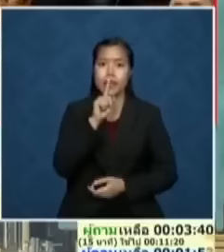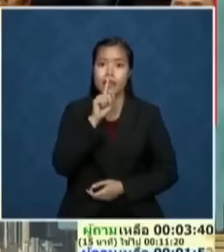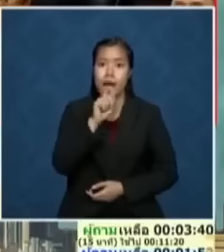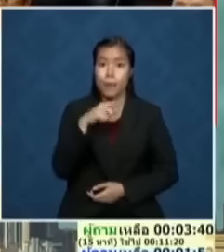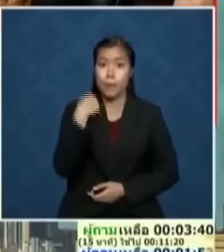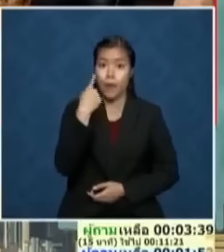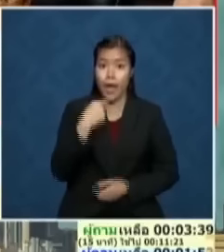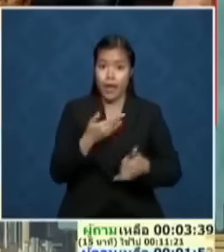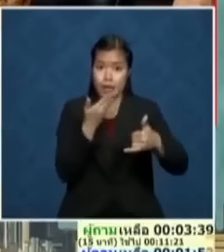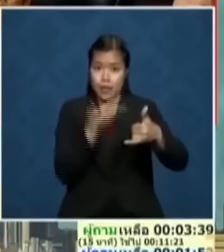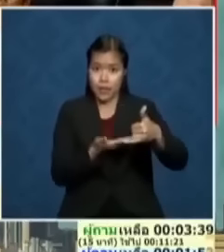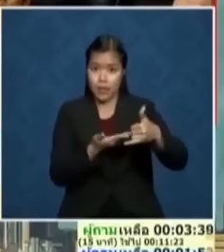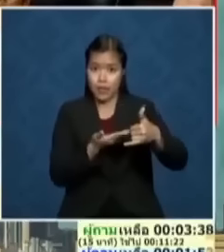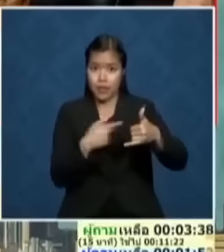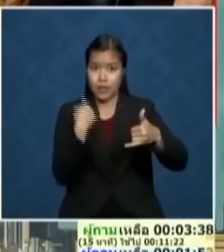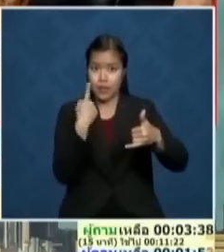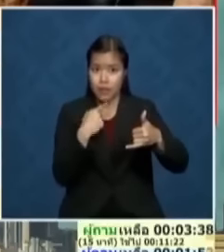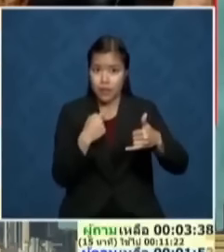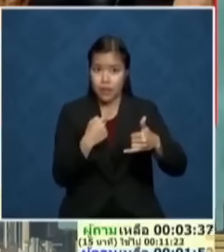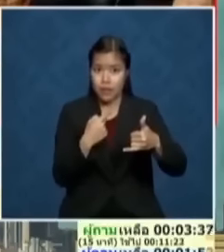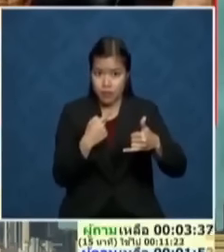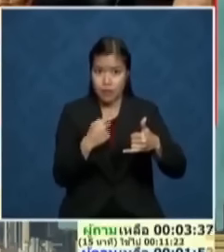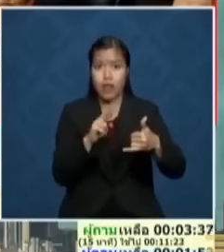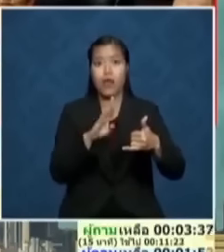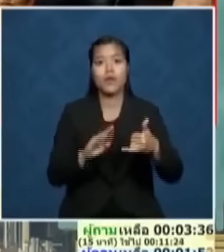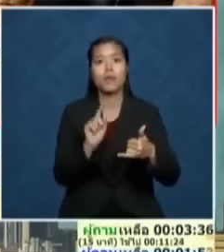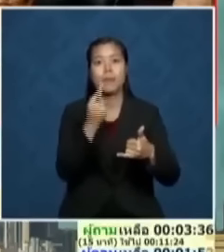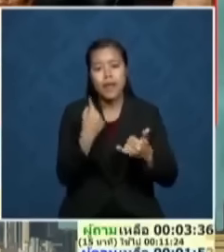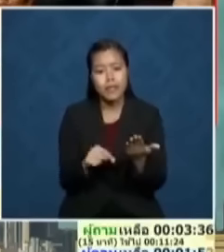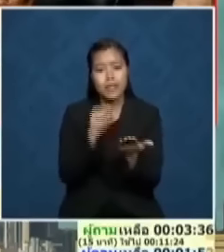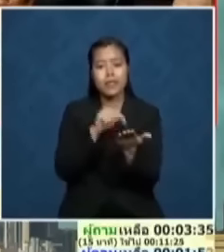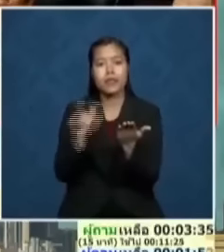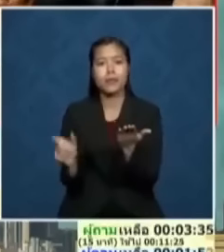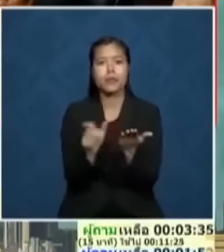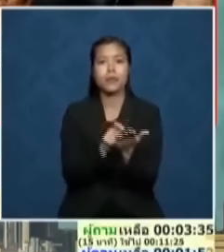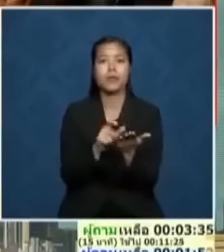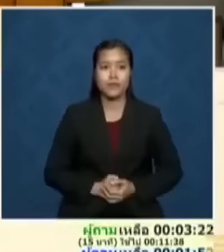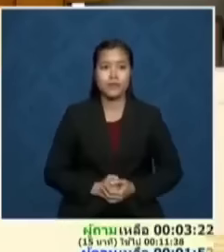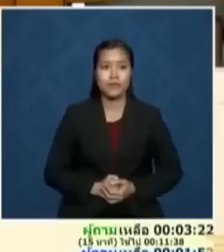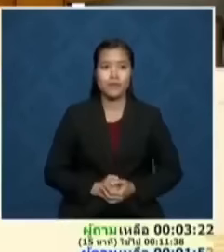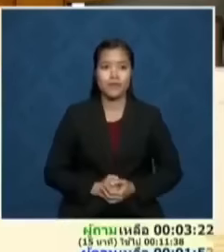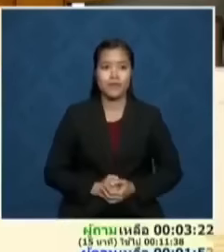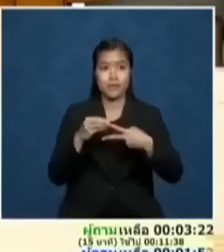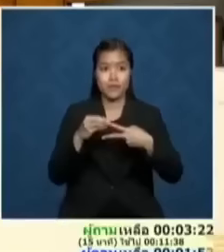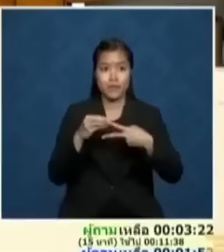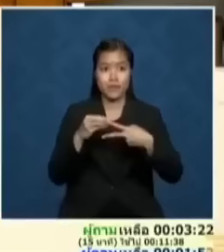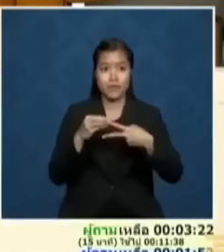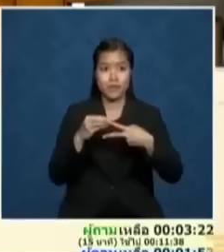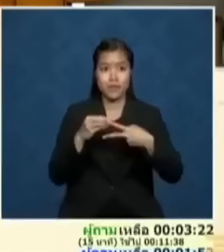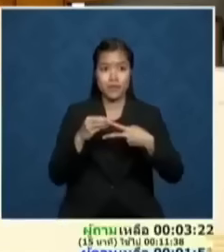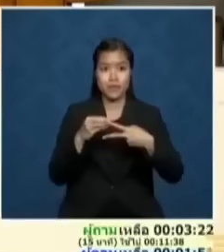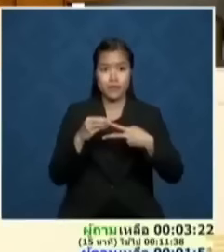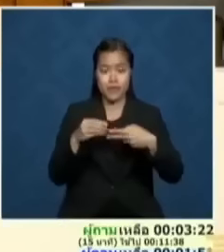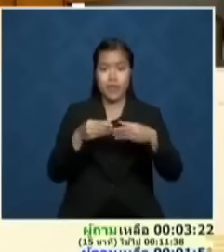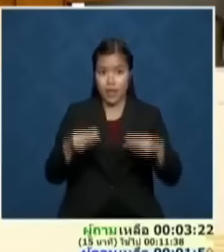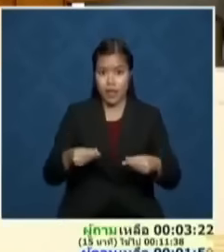ทีนี้คุณชนทิชาก็ซักถามกับพันตำรวจเอกทวีสอดส่องว่าไอ้ระเบียบใหม่ที่จะให้ไปคุมขังนอกเรือนจำเนี่ย